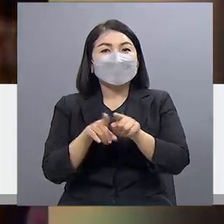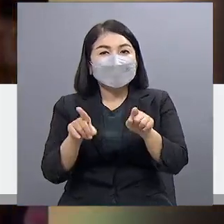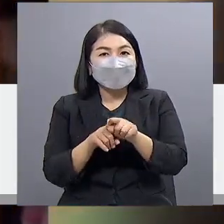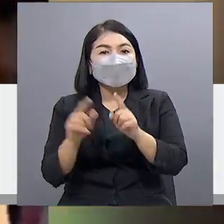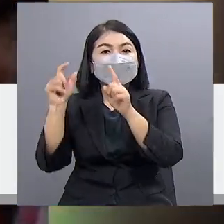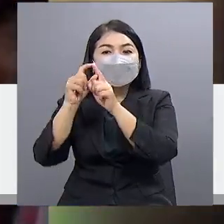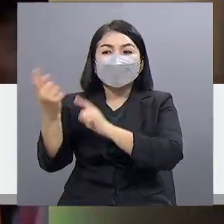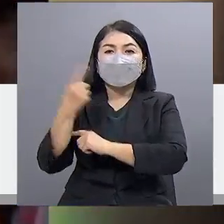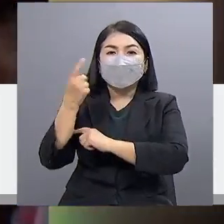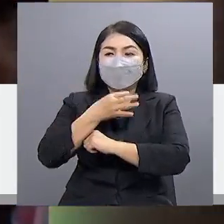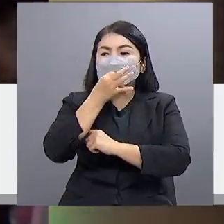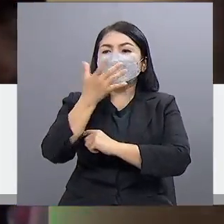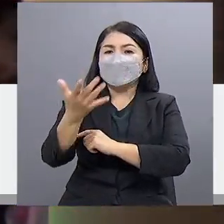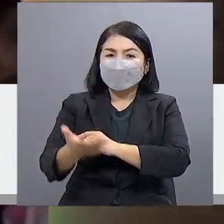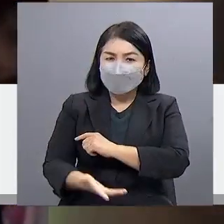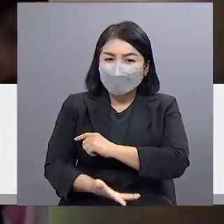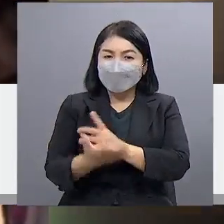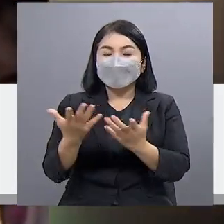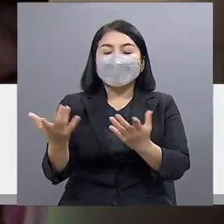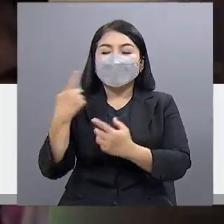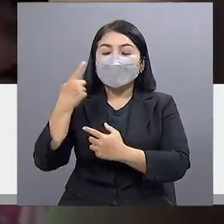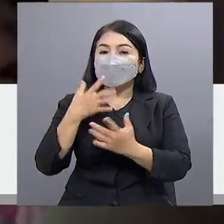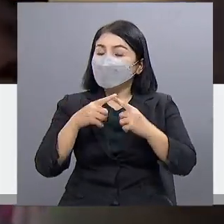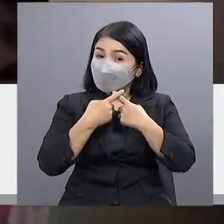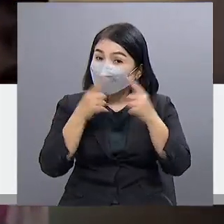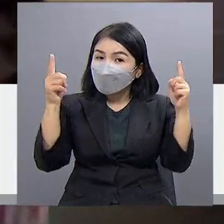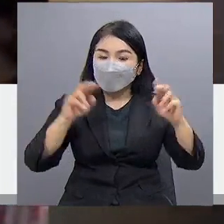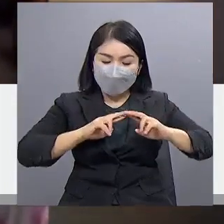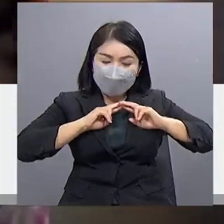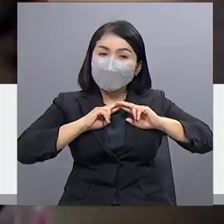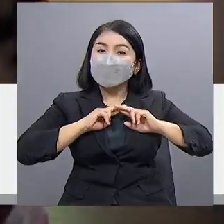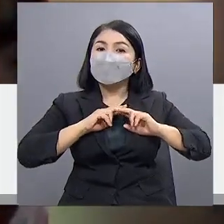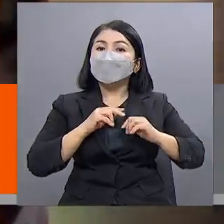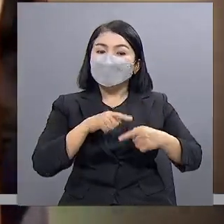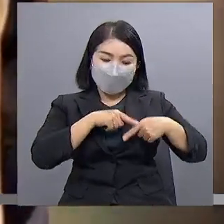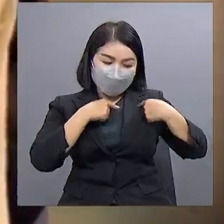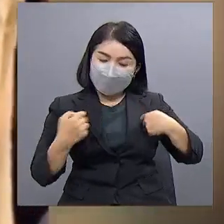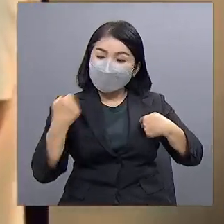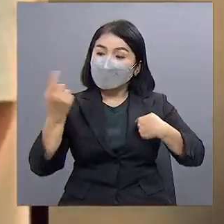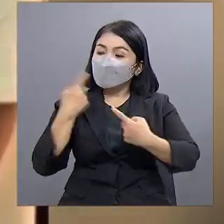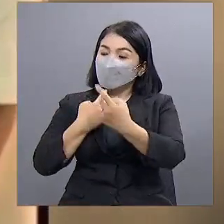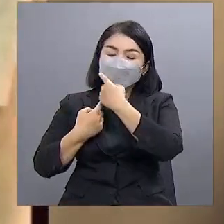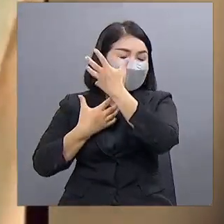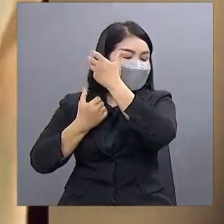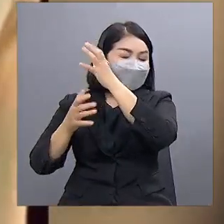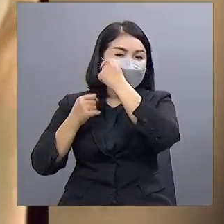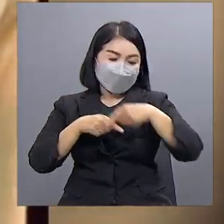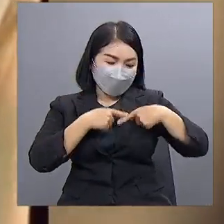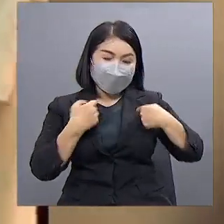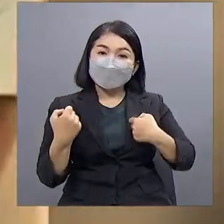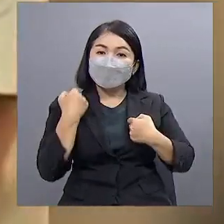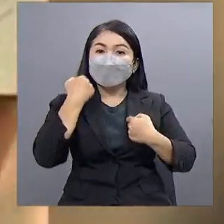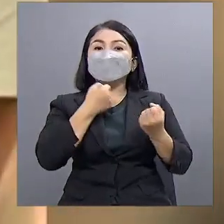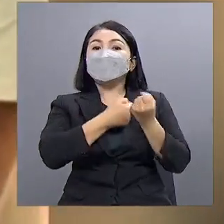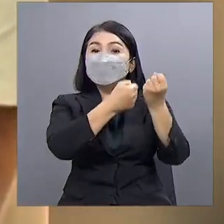อับแต่สำหรับสุเทพศรีใสแล้วบอกเลยค่ะว่าภูมิต้านทานคำคนเนี่ยอยู่ในระดับที่แข็งแกร่งและขอนำเอาทุกความเห็น